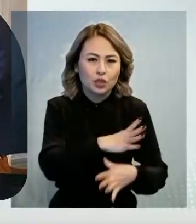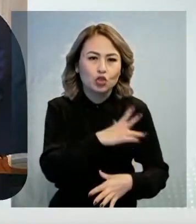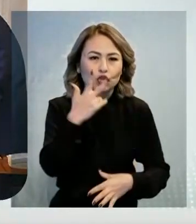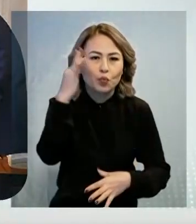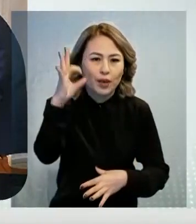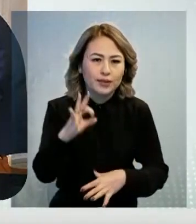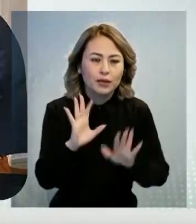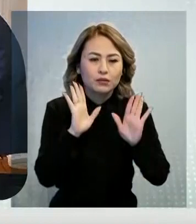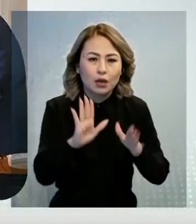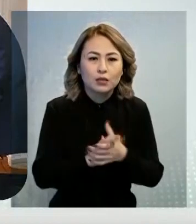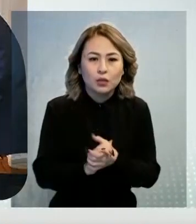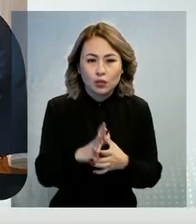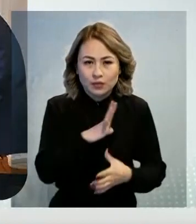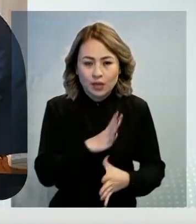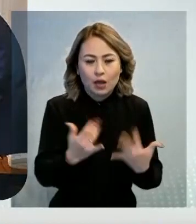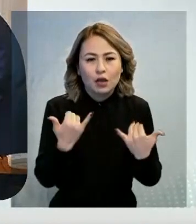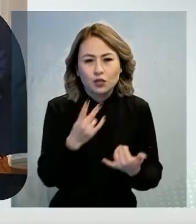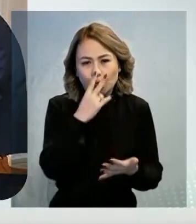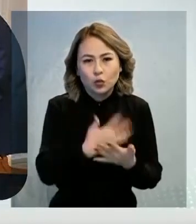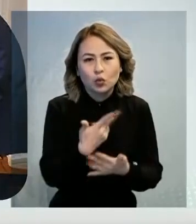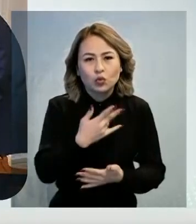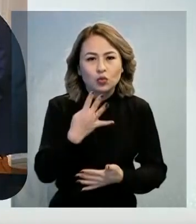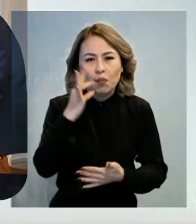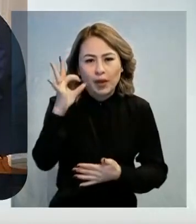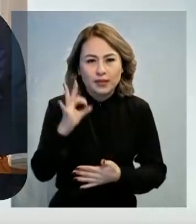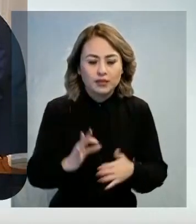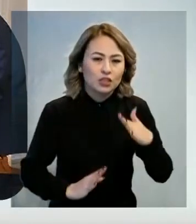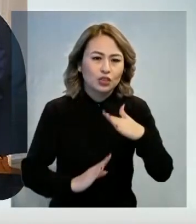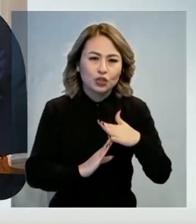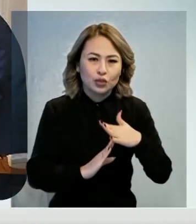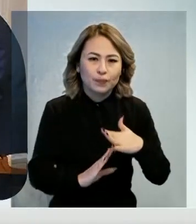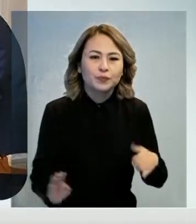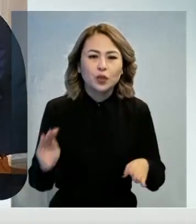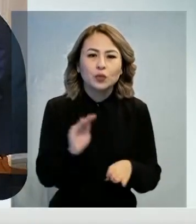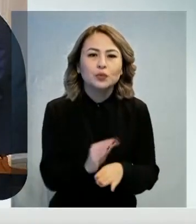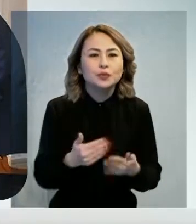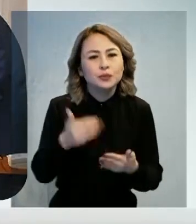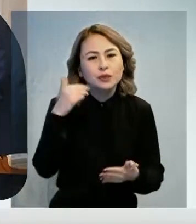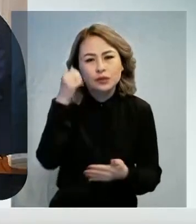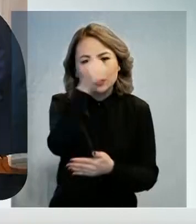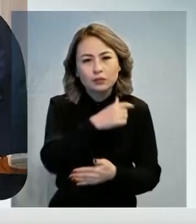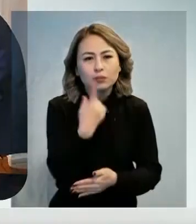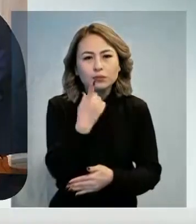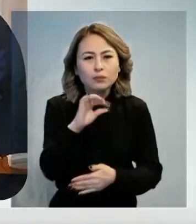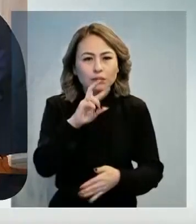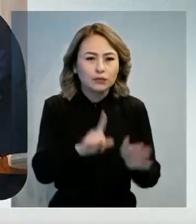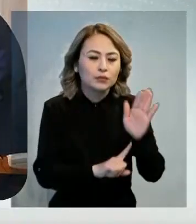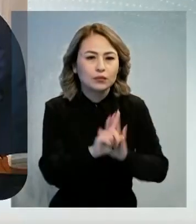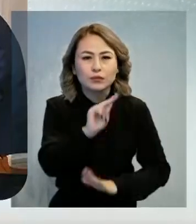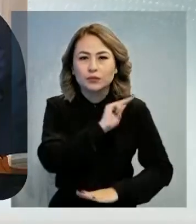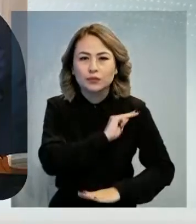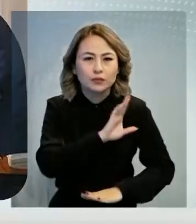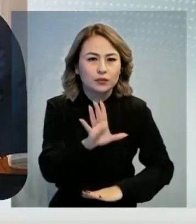Бұрын тараптардың тек 3% ғана татуласса, қазір бұл көрсеткіш 34% жеткен. Сондай-ақ былтырғы 1